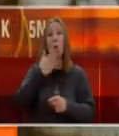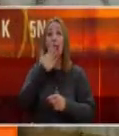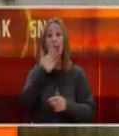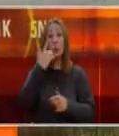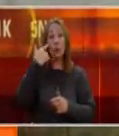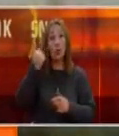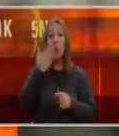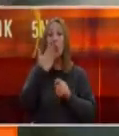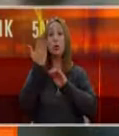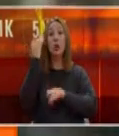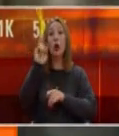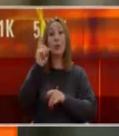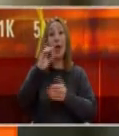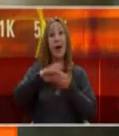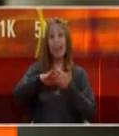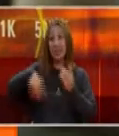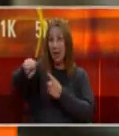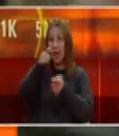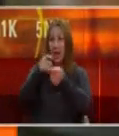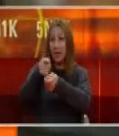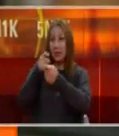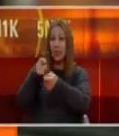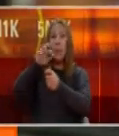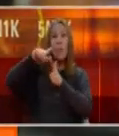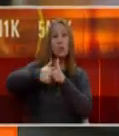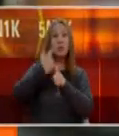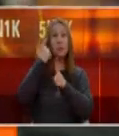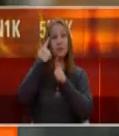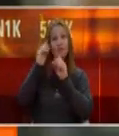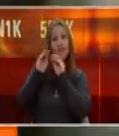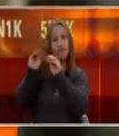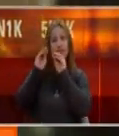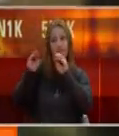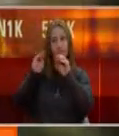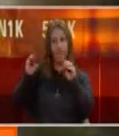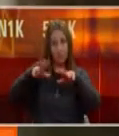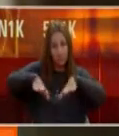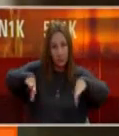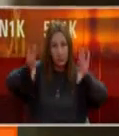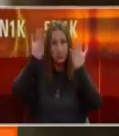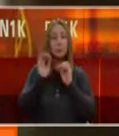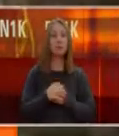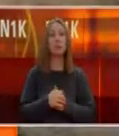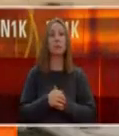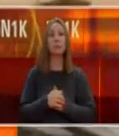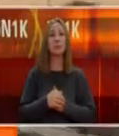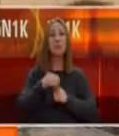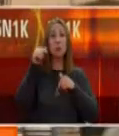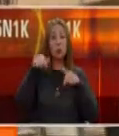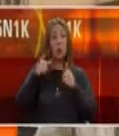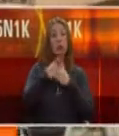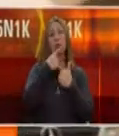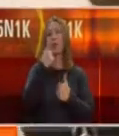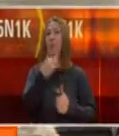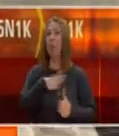eğitimi arkadaşa eğitimler vererek projenin tanıtımını yapmayı sağladık. Şunu öncelikle